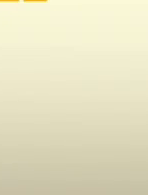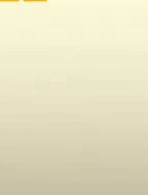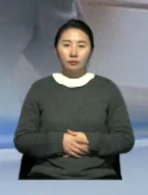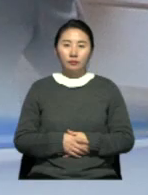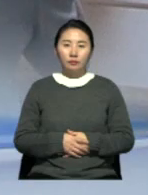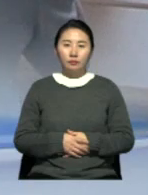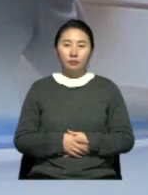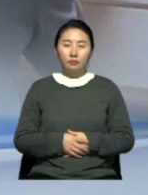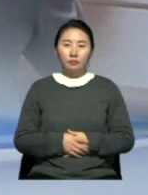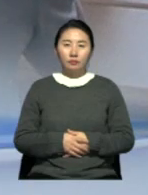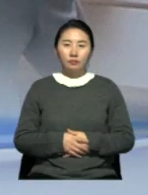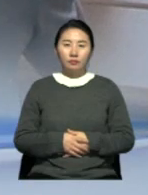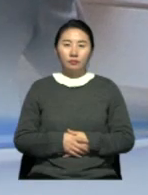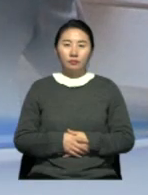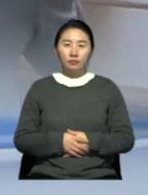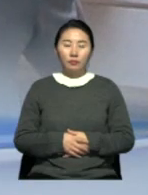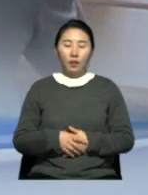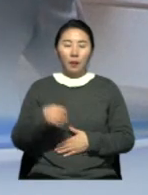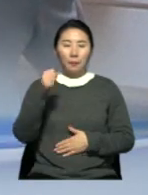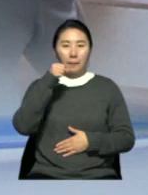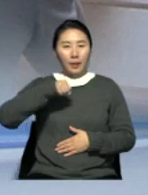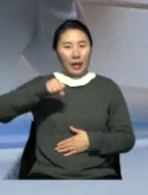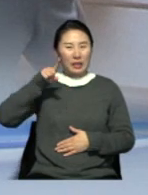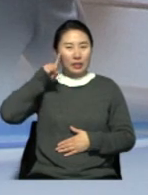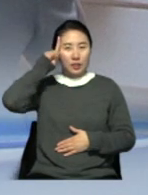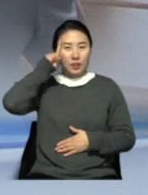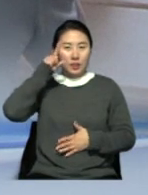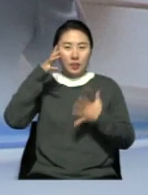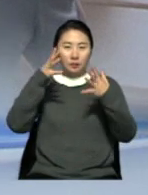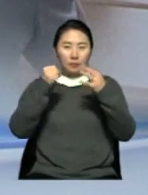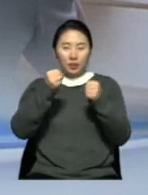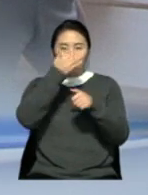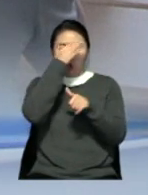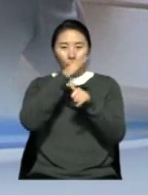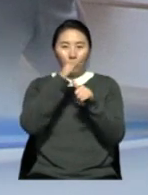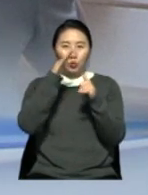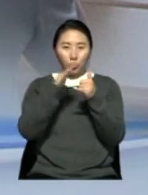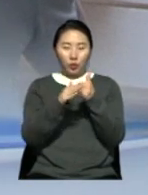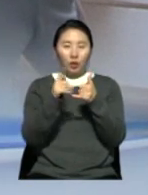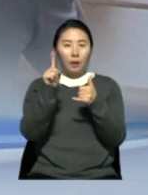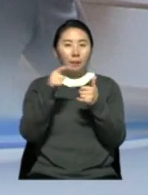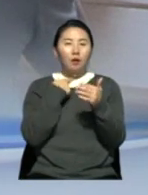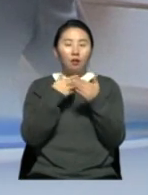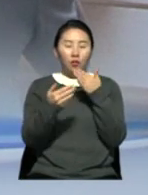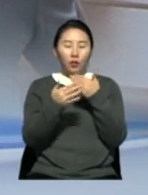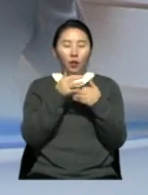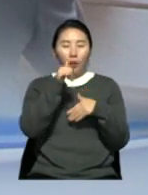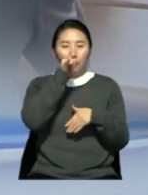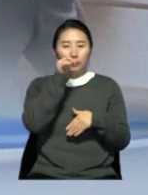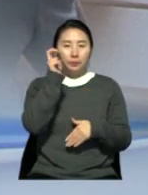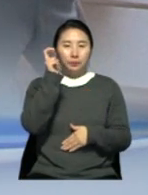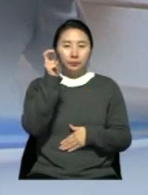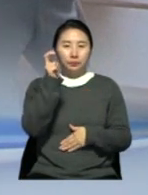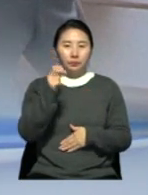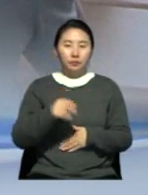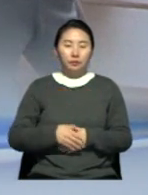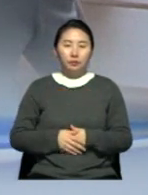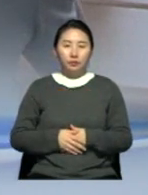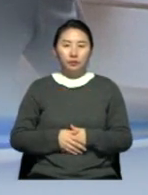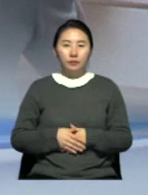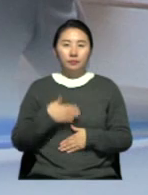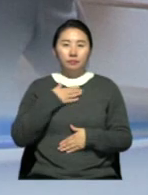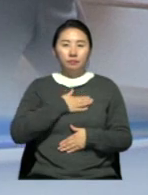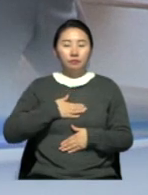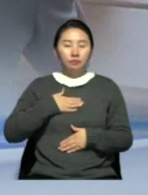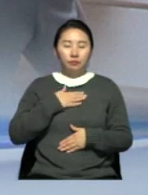5 반항하거나 짜증의 잦은 청소년기 한 번쯤은 겪어 보셨을 텐데요 이런